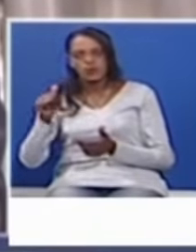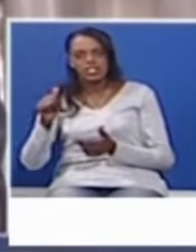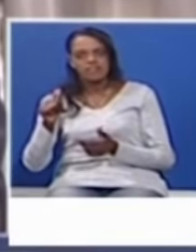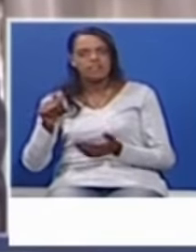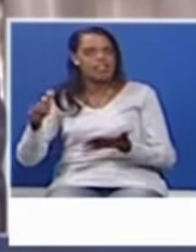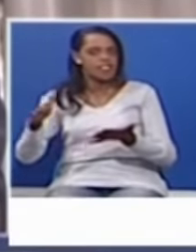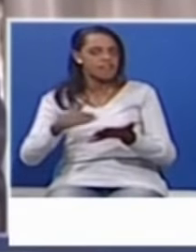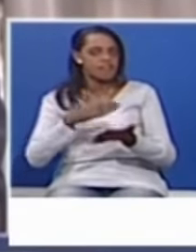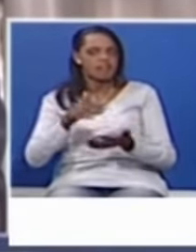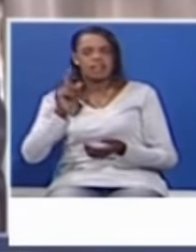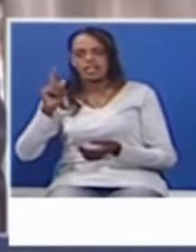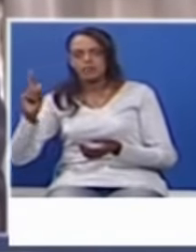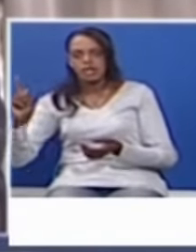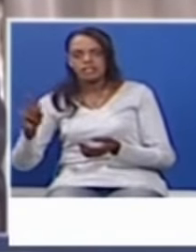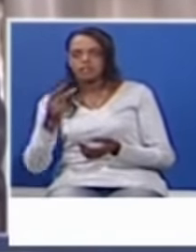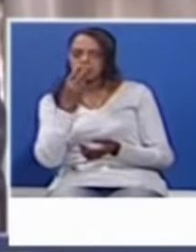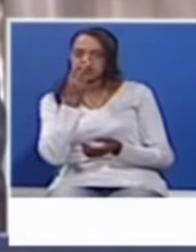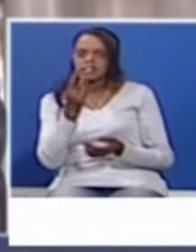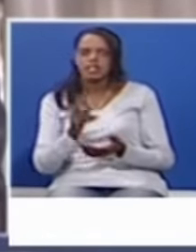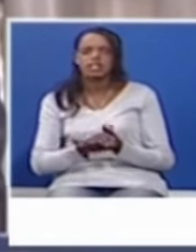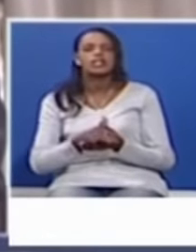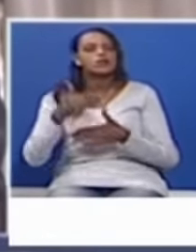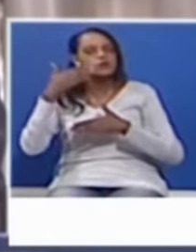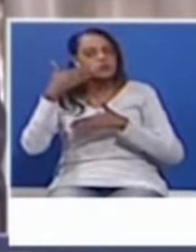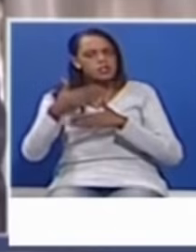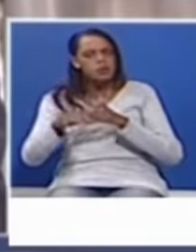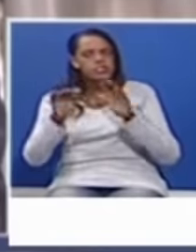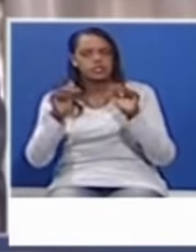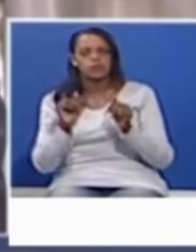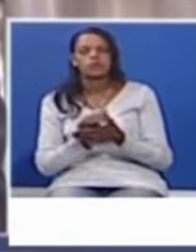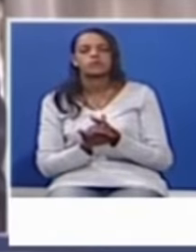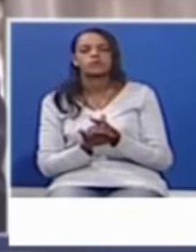بحادة اندات رأيه زتوسن خوينو